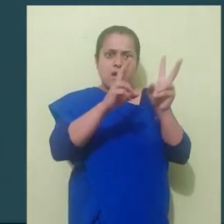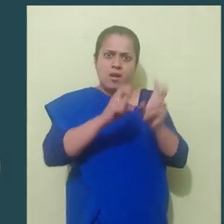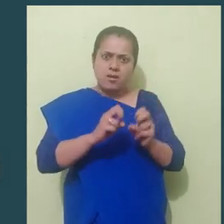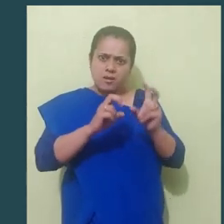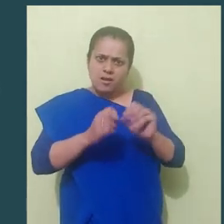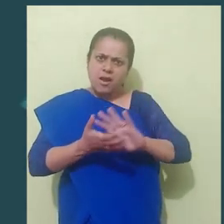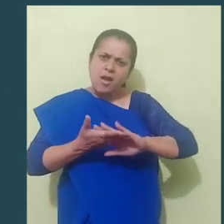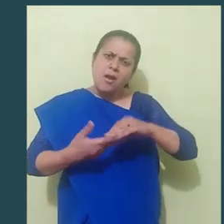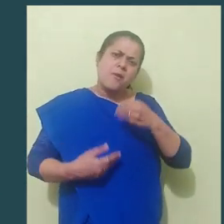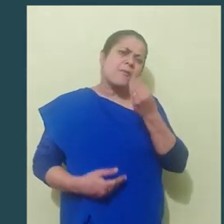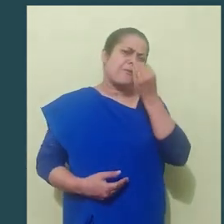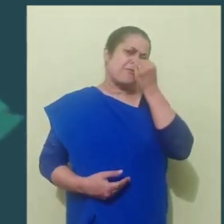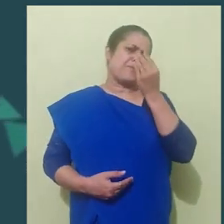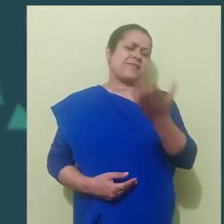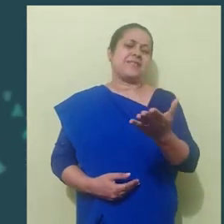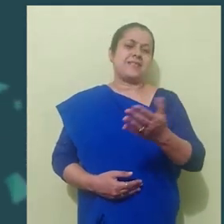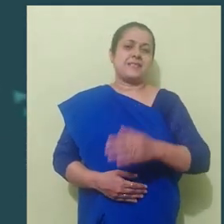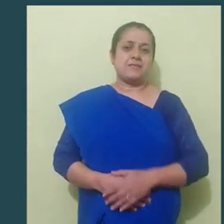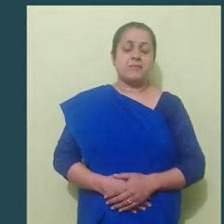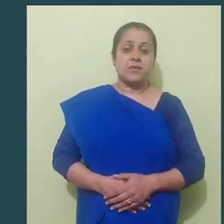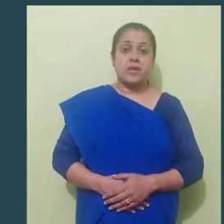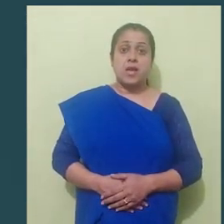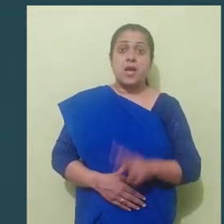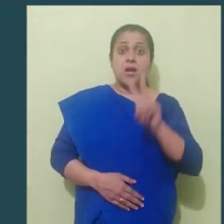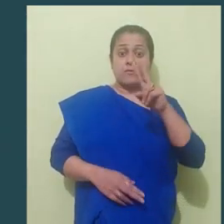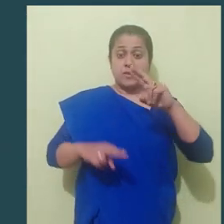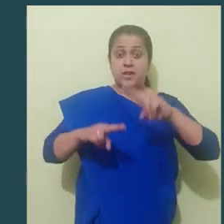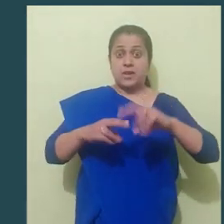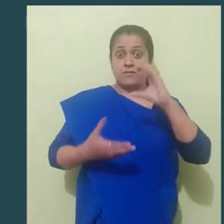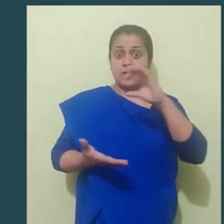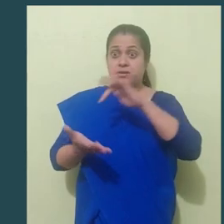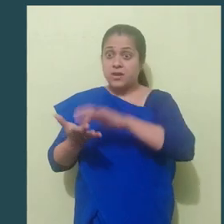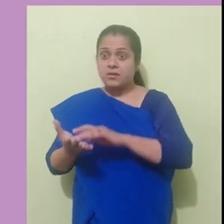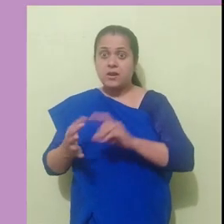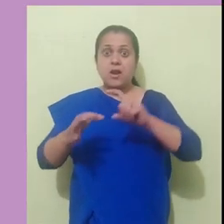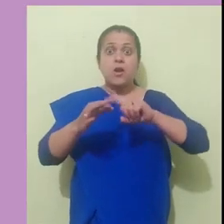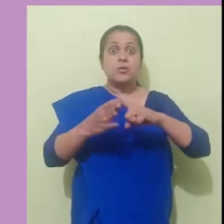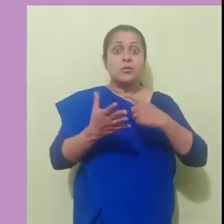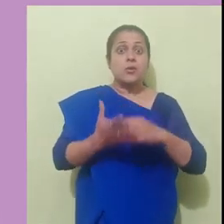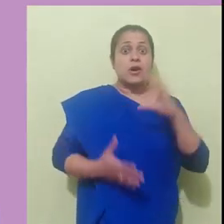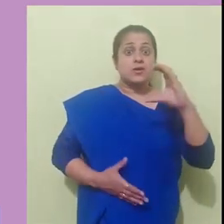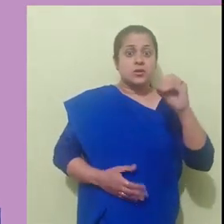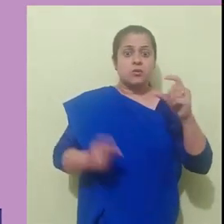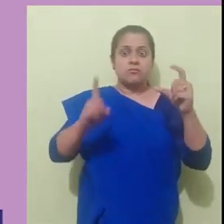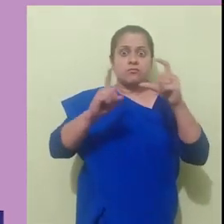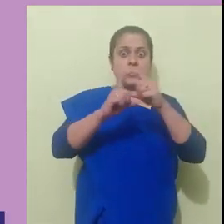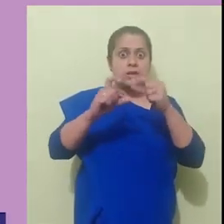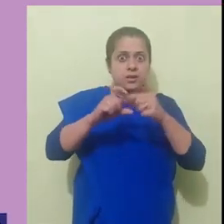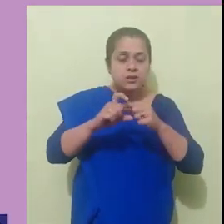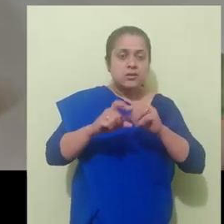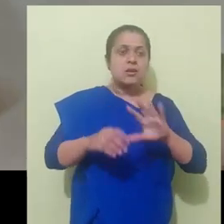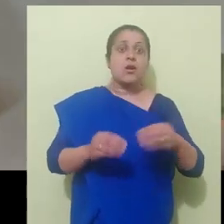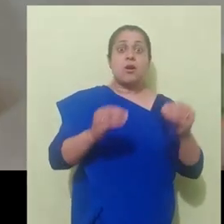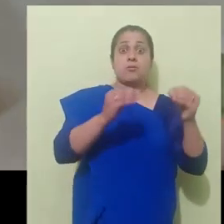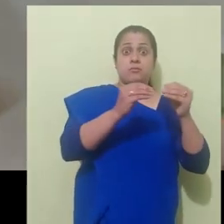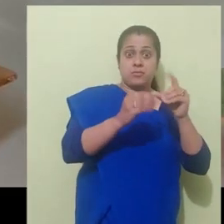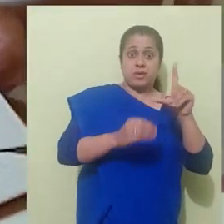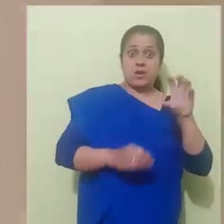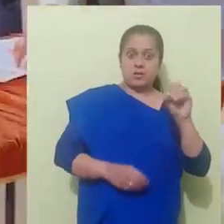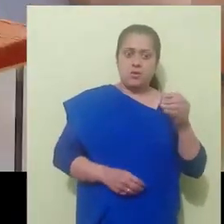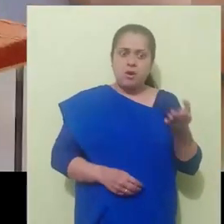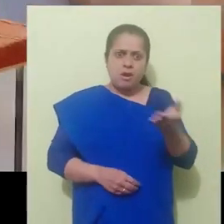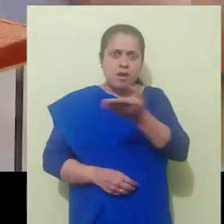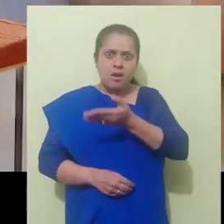डाउनलोड भी एफसी सेंटर, क्यू आर कोड दी एल लो